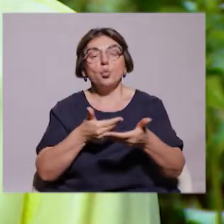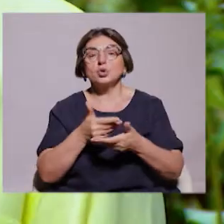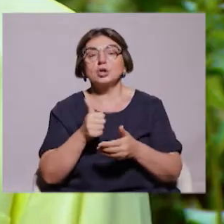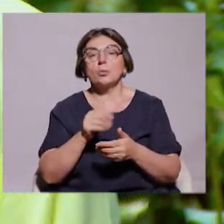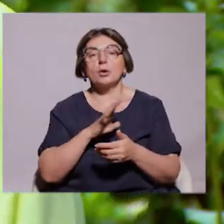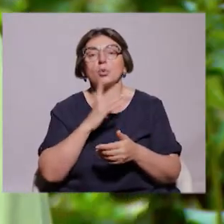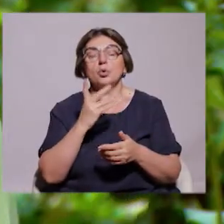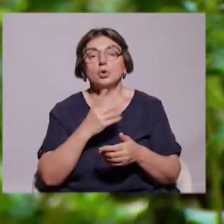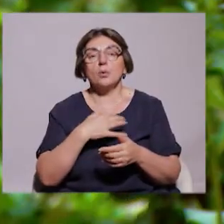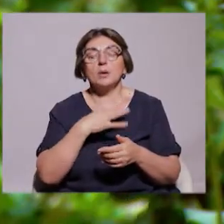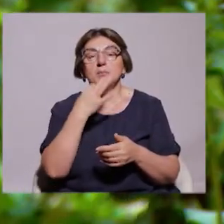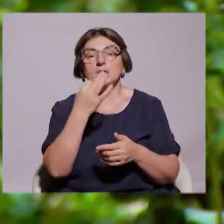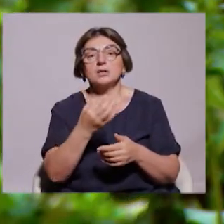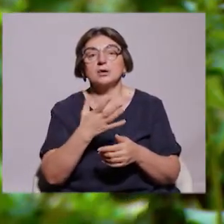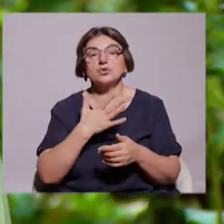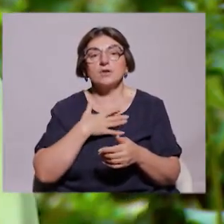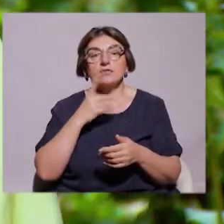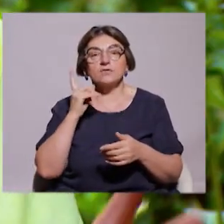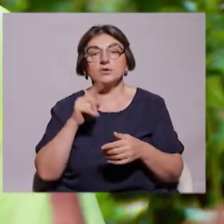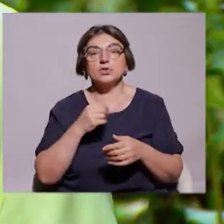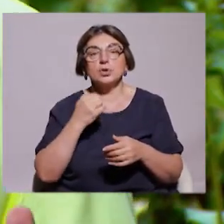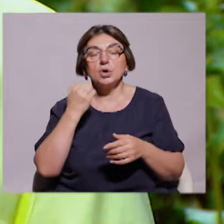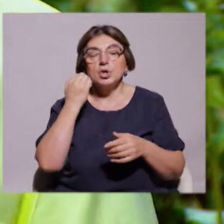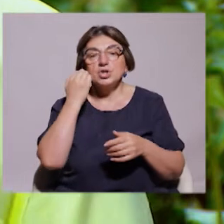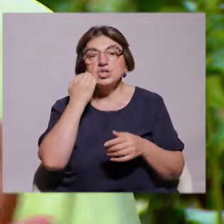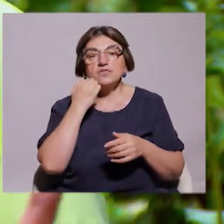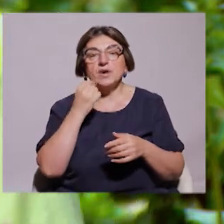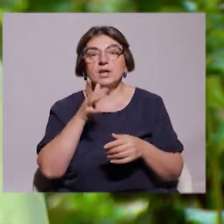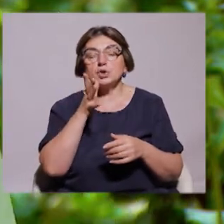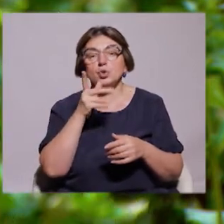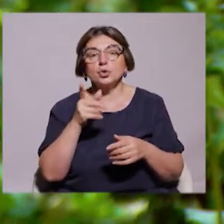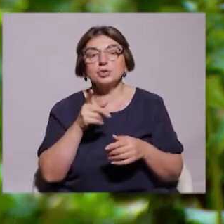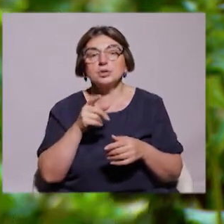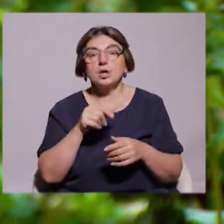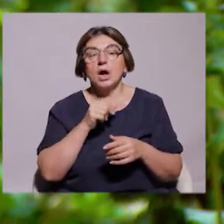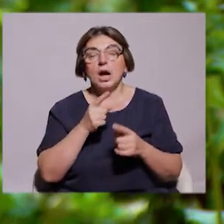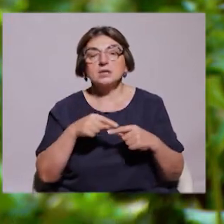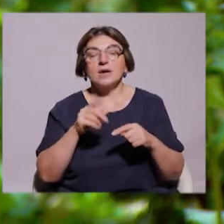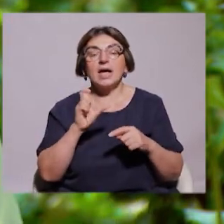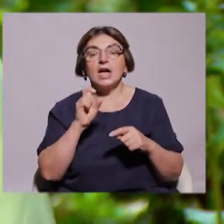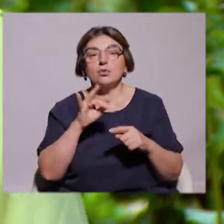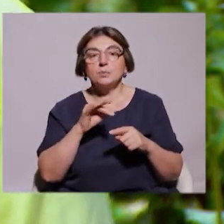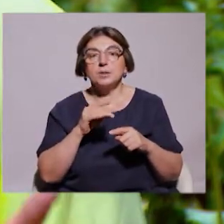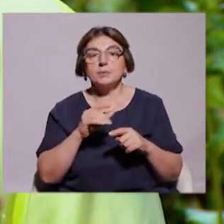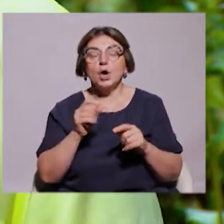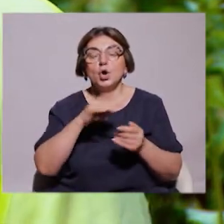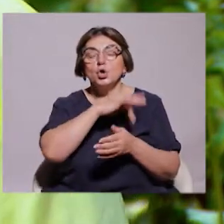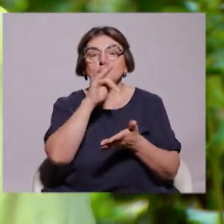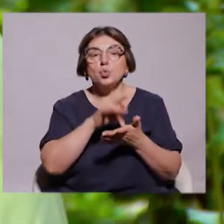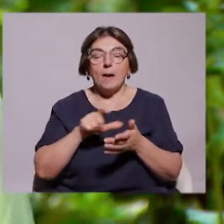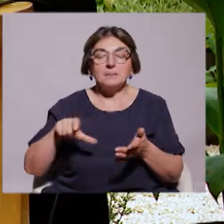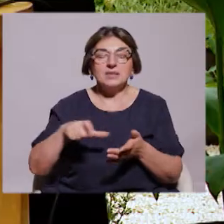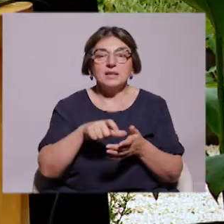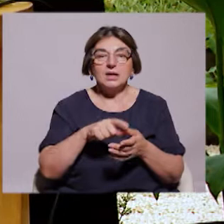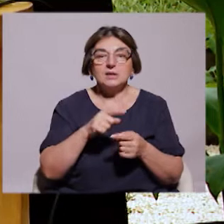სამყაროსთან? Მე მინდა შეგახსენოთ, რომ ჩვენ ვიცით, რომ ძველი ცივილიზაციები ეგვიპტე და შუა მდინარეთი ჩამოყალიბდა მდინარის პირას, მაგრამ რაც შეეხება